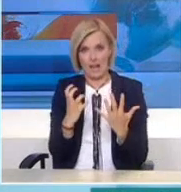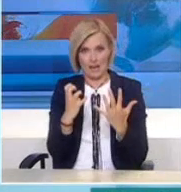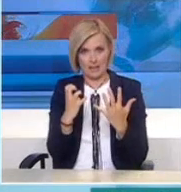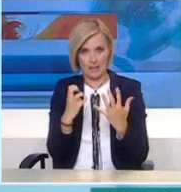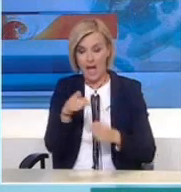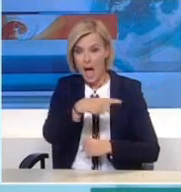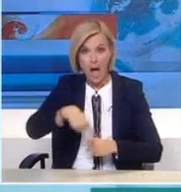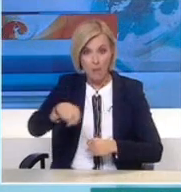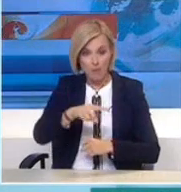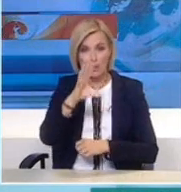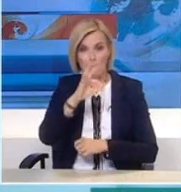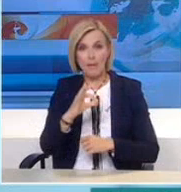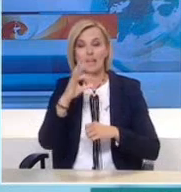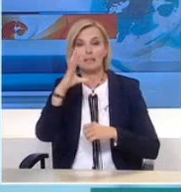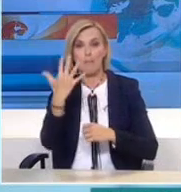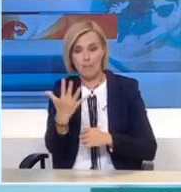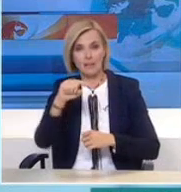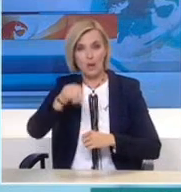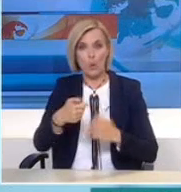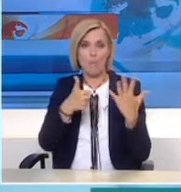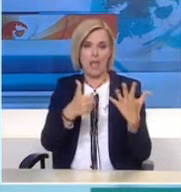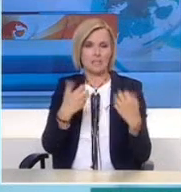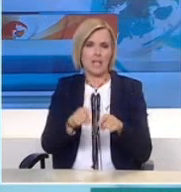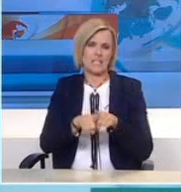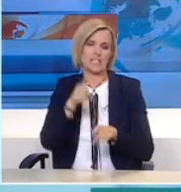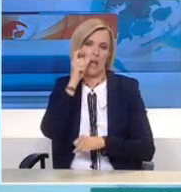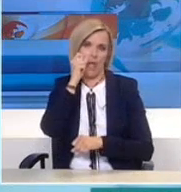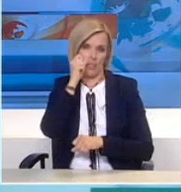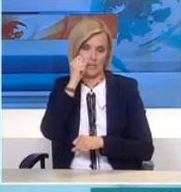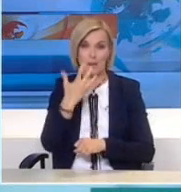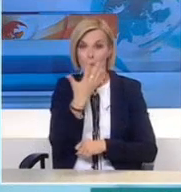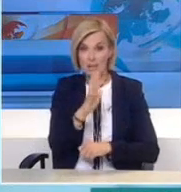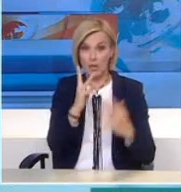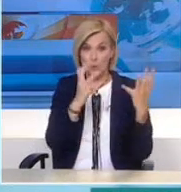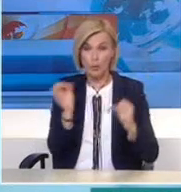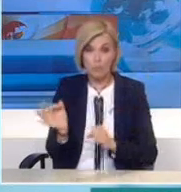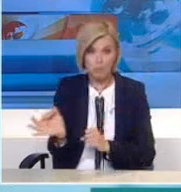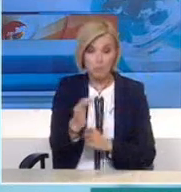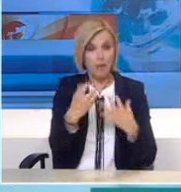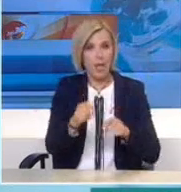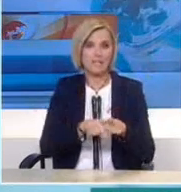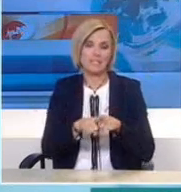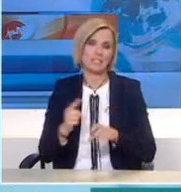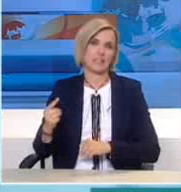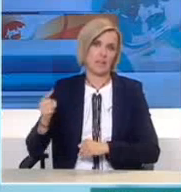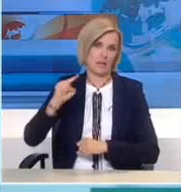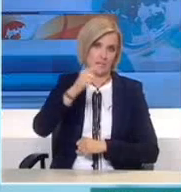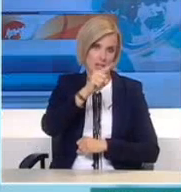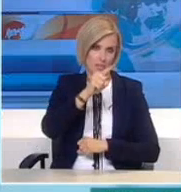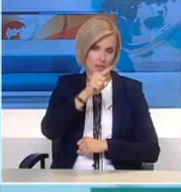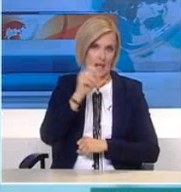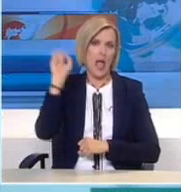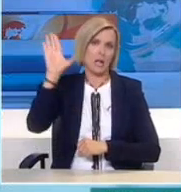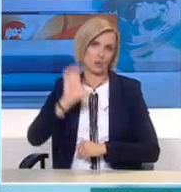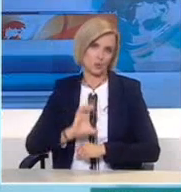εκ των οποίων το 55,6% αφορά άνδρες. 580 κρούσματα θεωρούνται σχετιζόμενα με ταξίδι από το